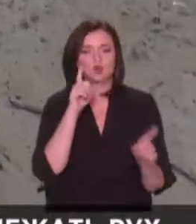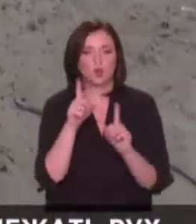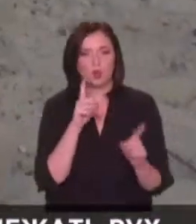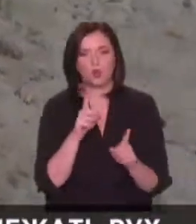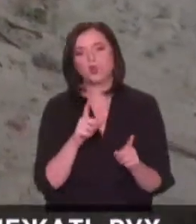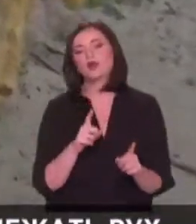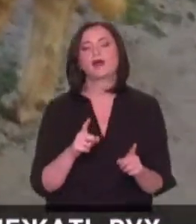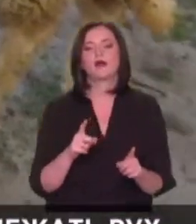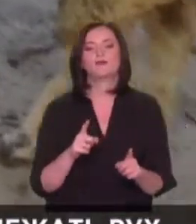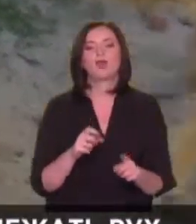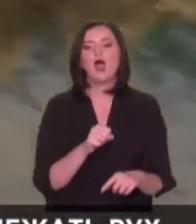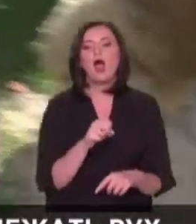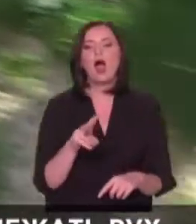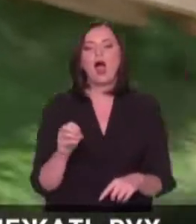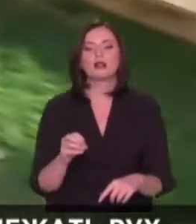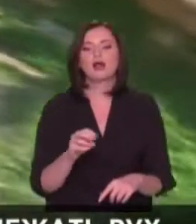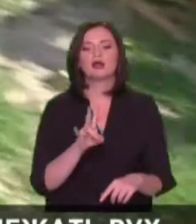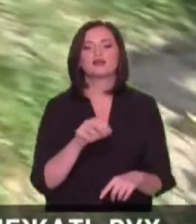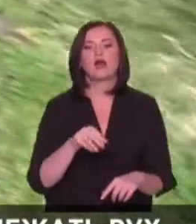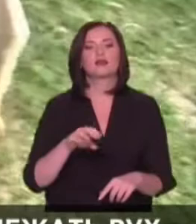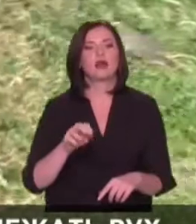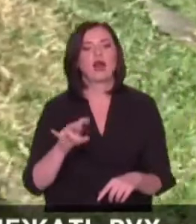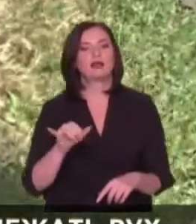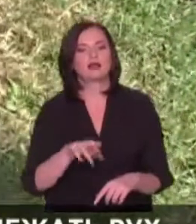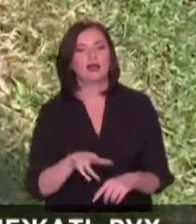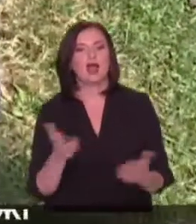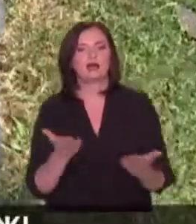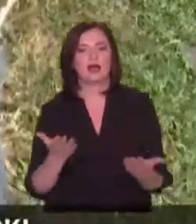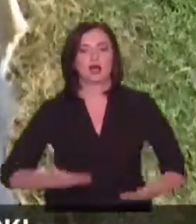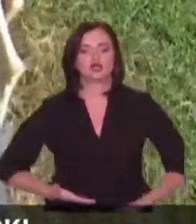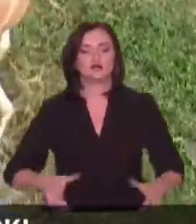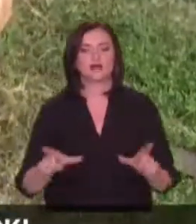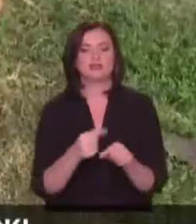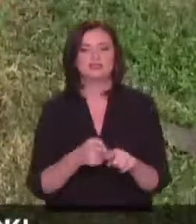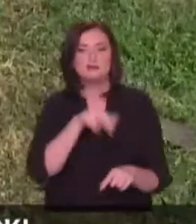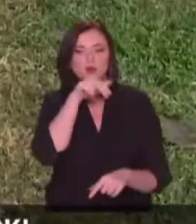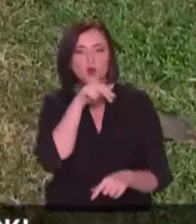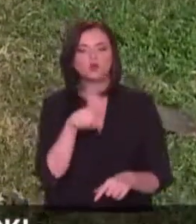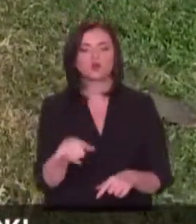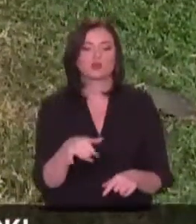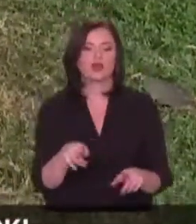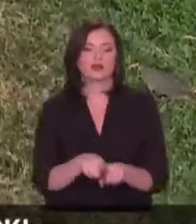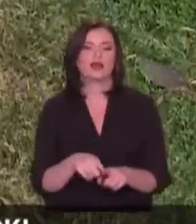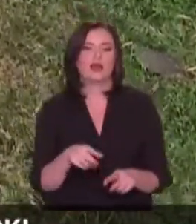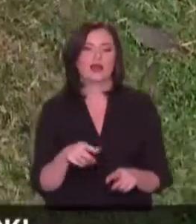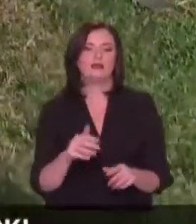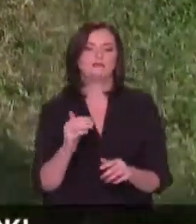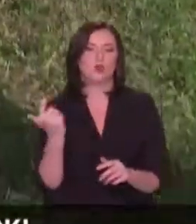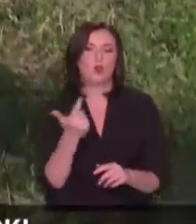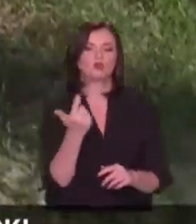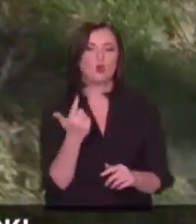мешканців шокує. Але пані Наталія, яка живе ось з цими козами, у неї тут таке господарство, такий,